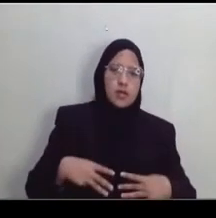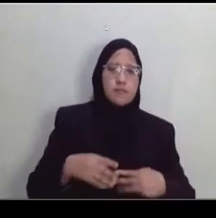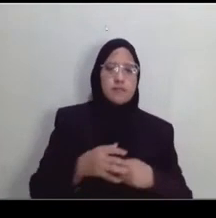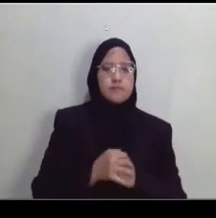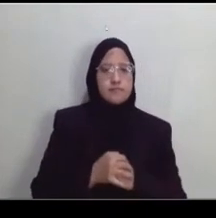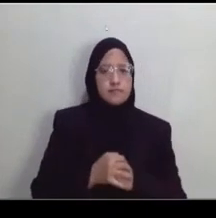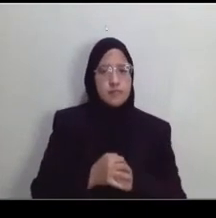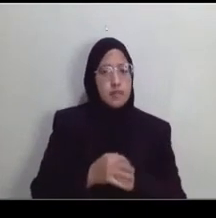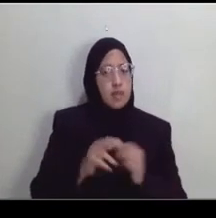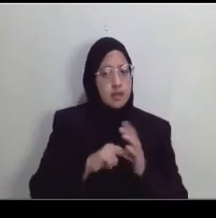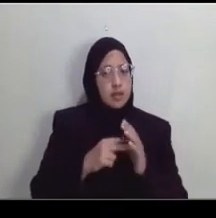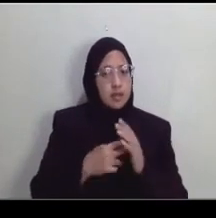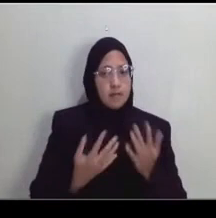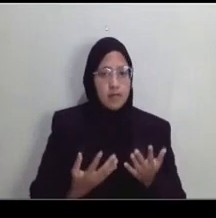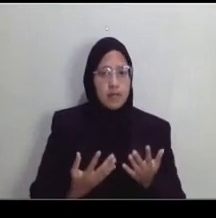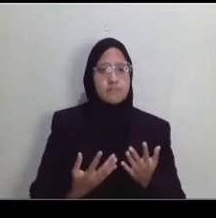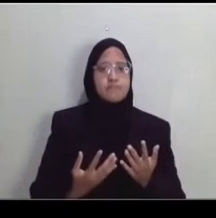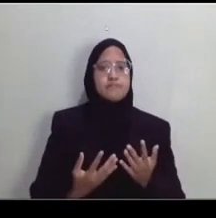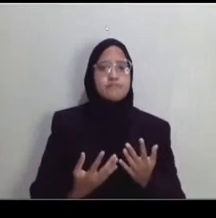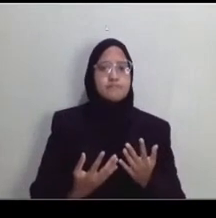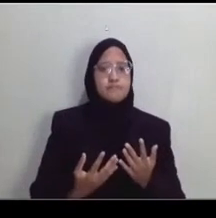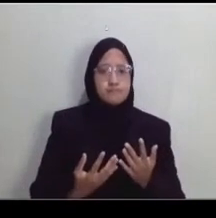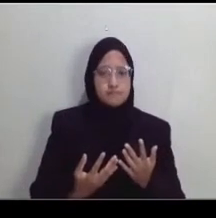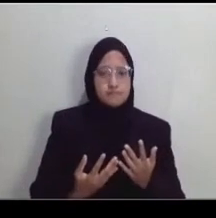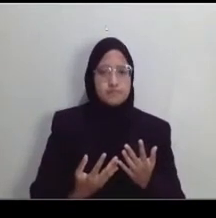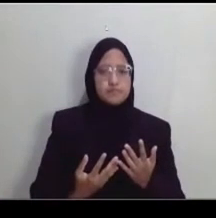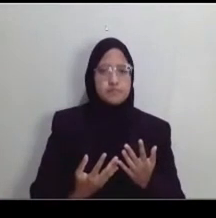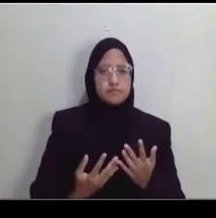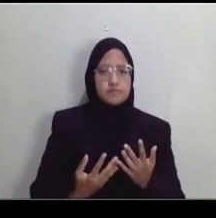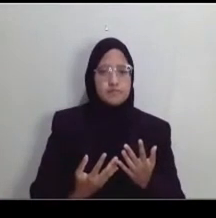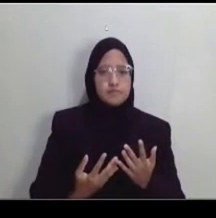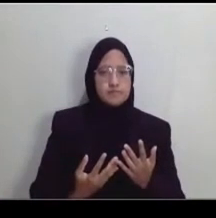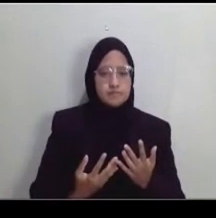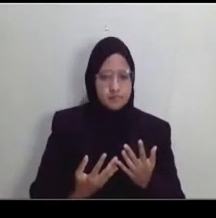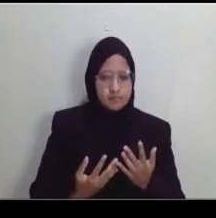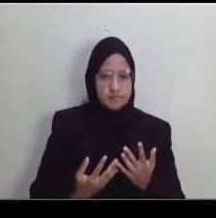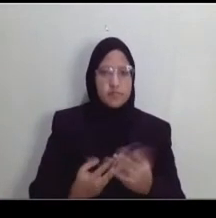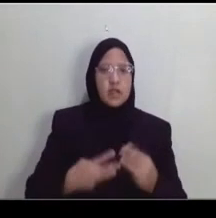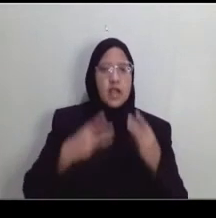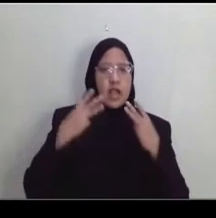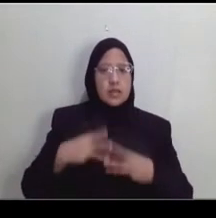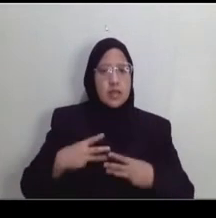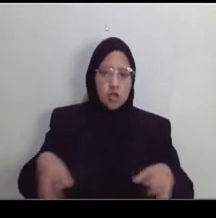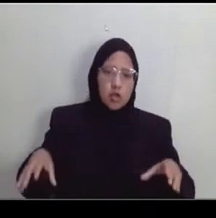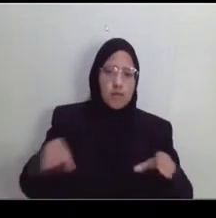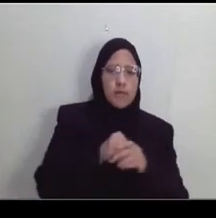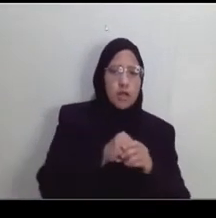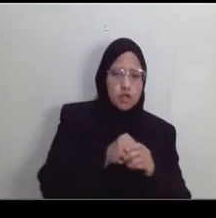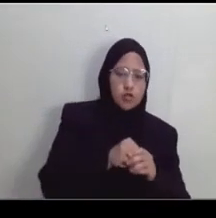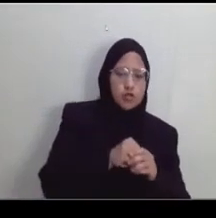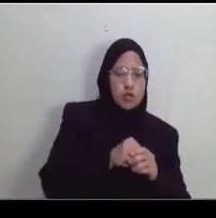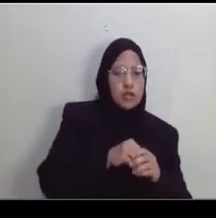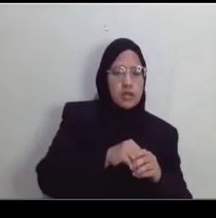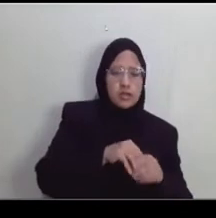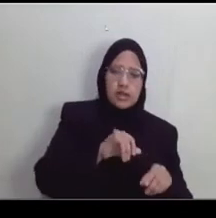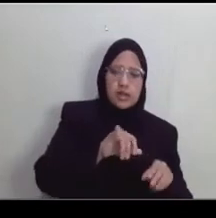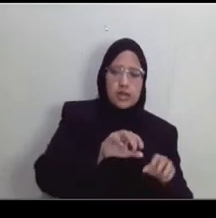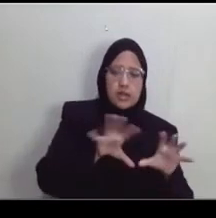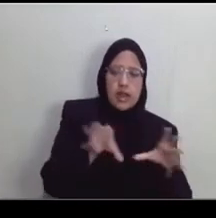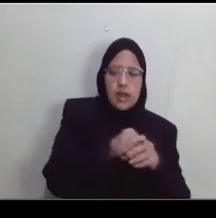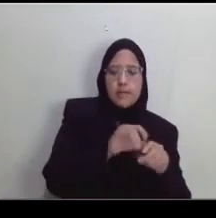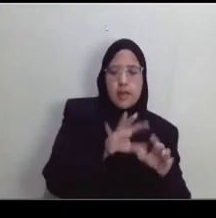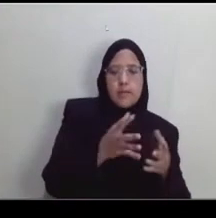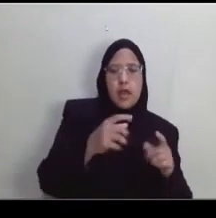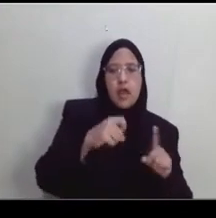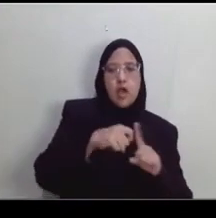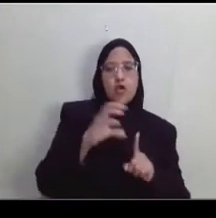aturan hukum yang umumnya dibungkus dalam bentuk kode dengan menjelma sebagai kode